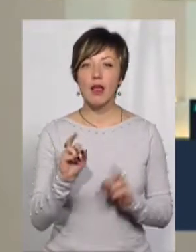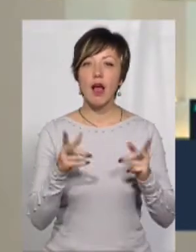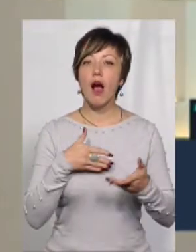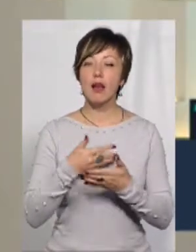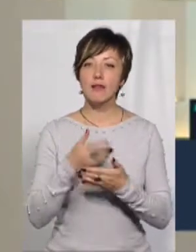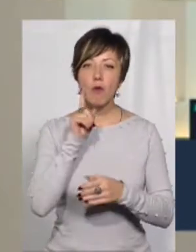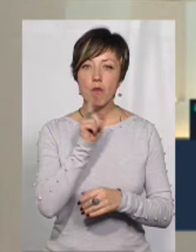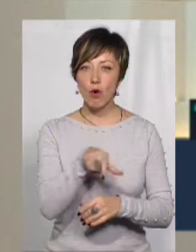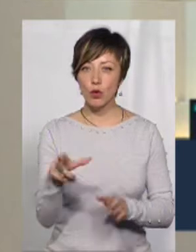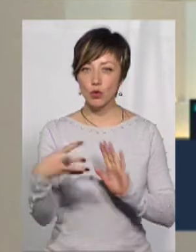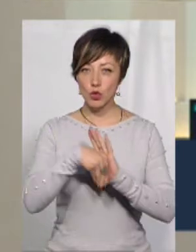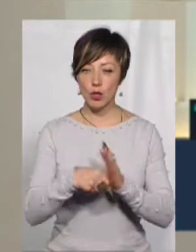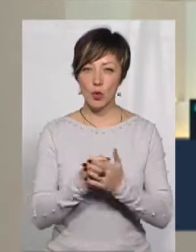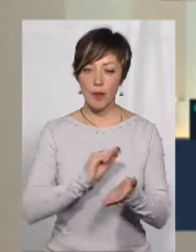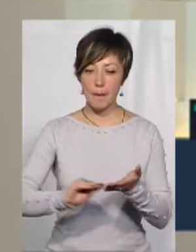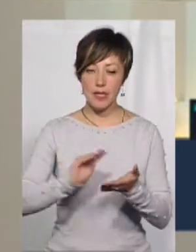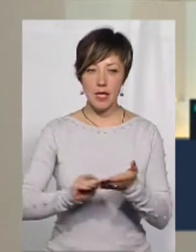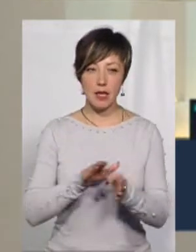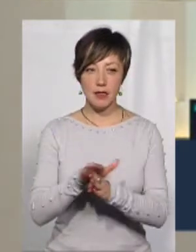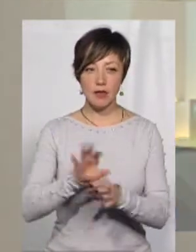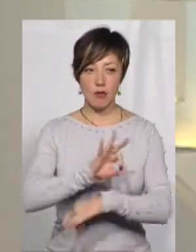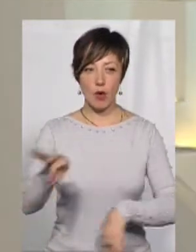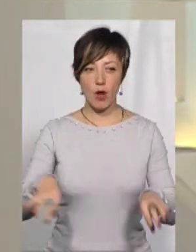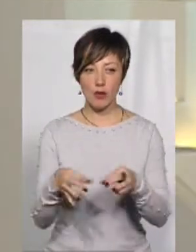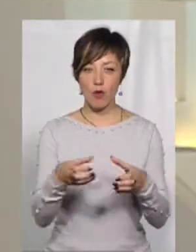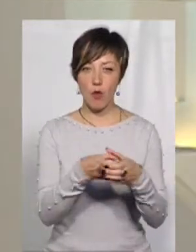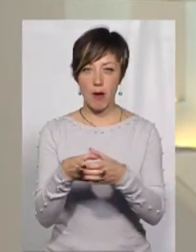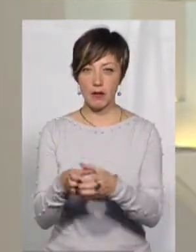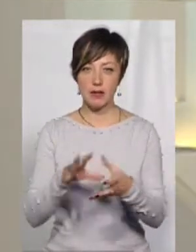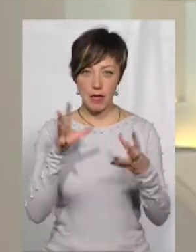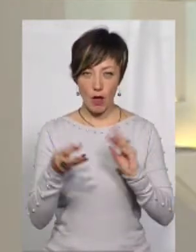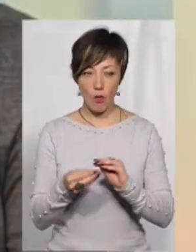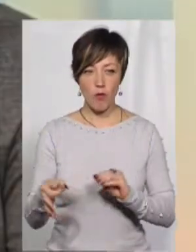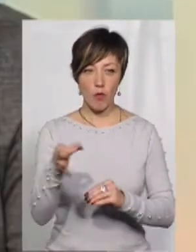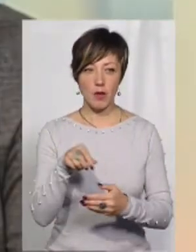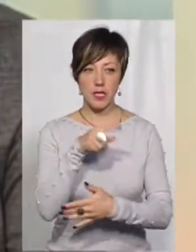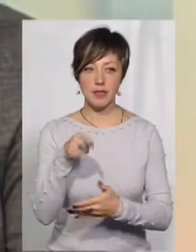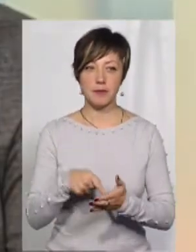активно молодь долучається до написання і до реалізації проєктів у громадах загалом в області?